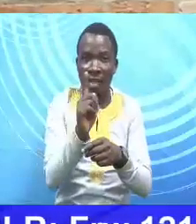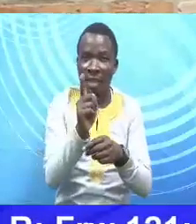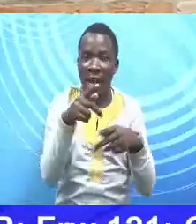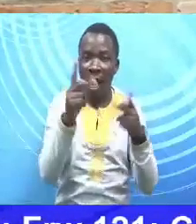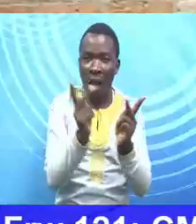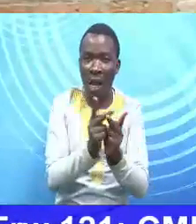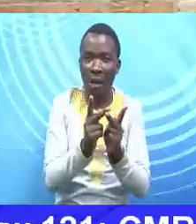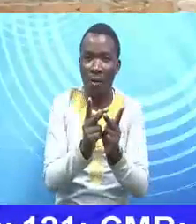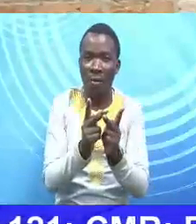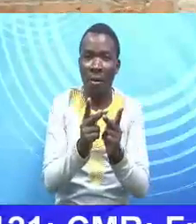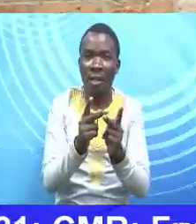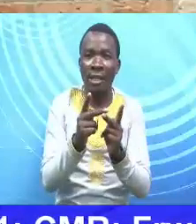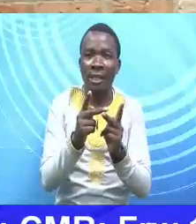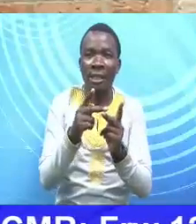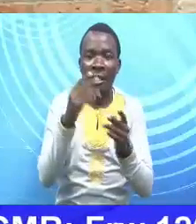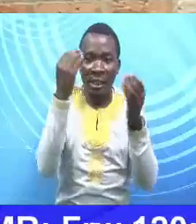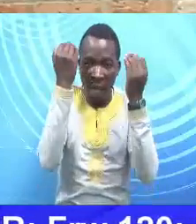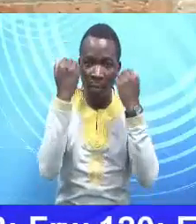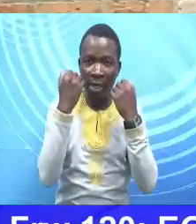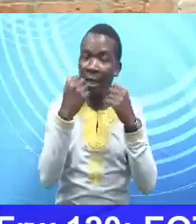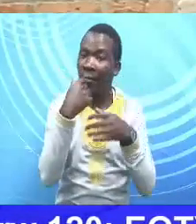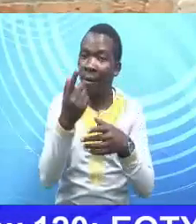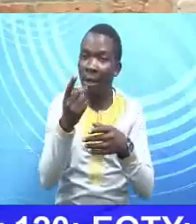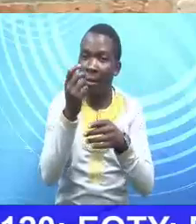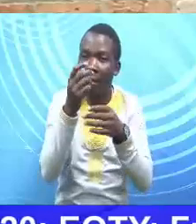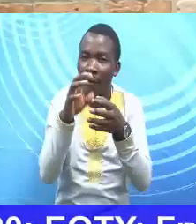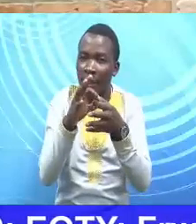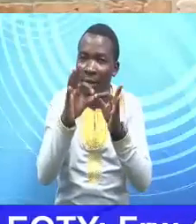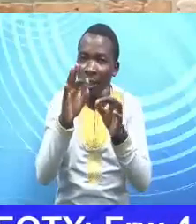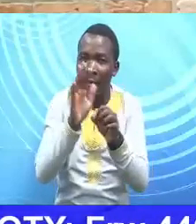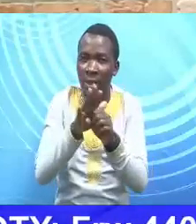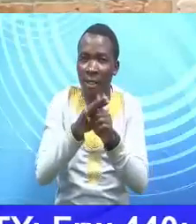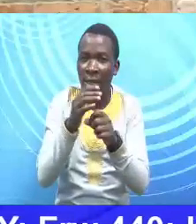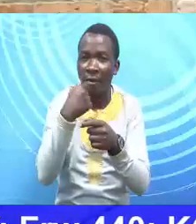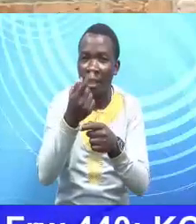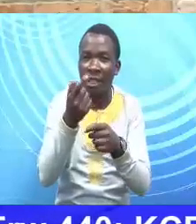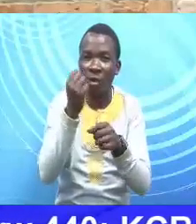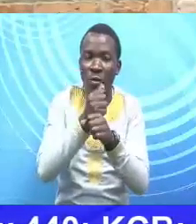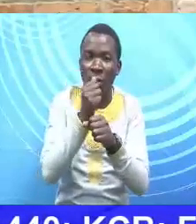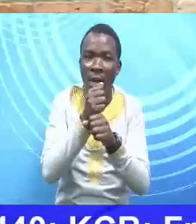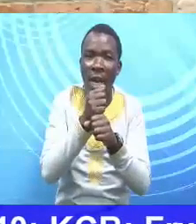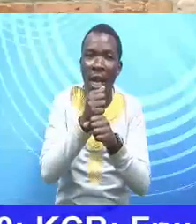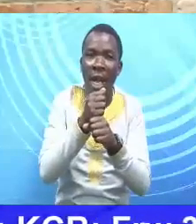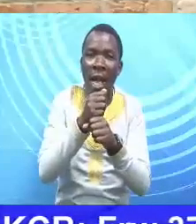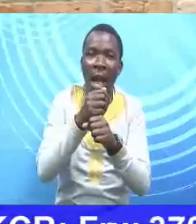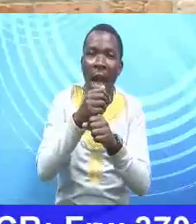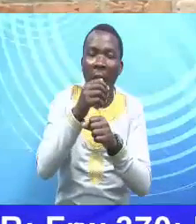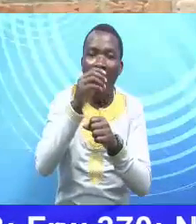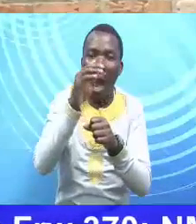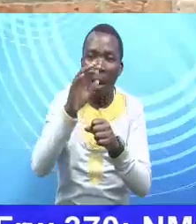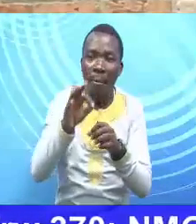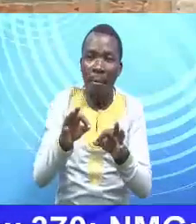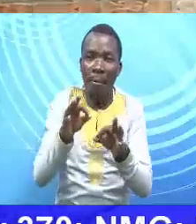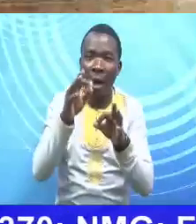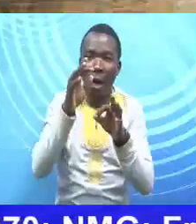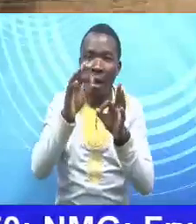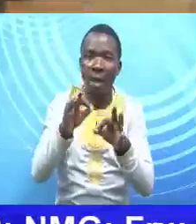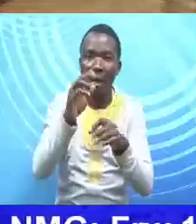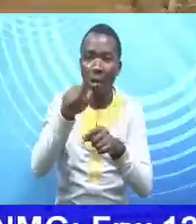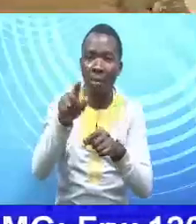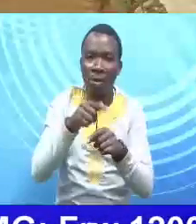umukuru w'umudugudu bakorana byinshi arambwira ngo we ngo akantu k'amafuti imbere yanjye wajya kundegaheshe ngo rero nta kundi nabigenza nabuze